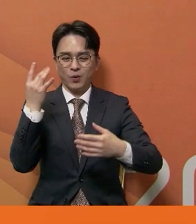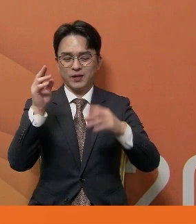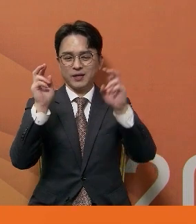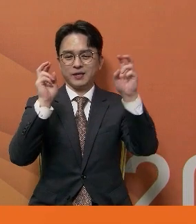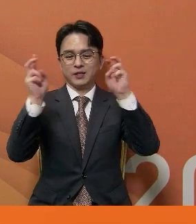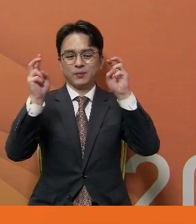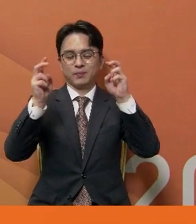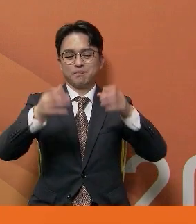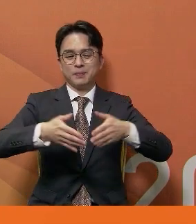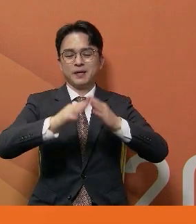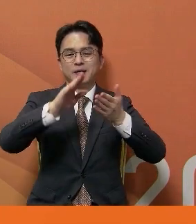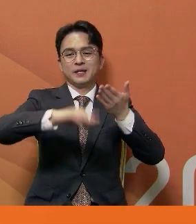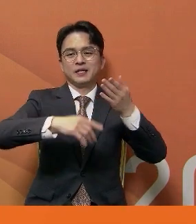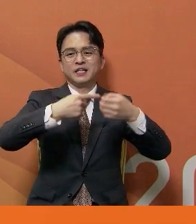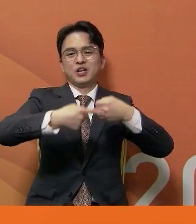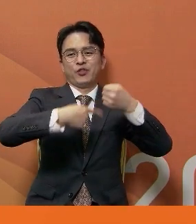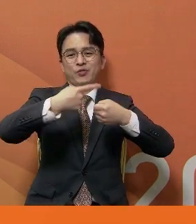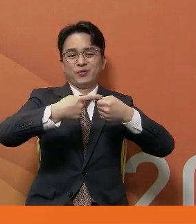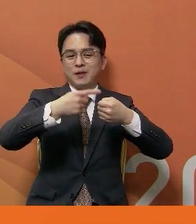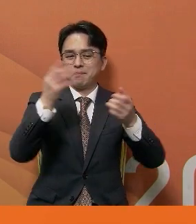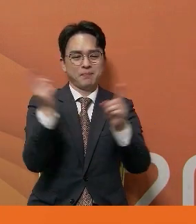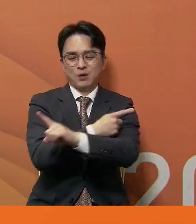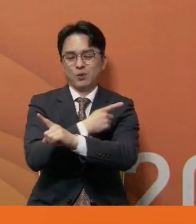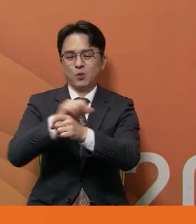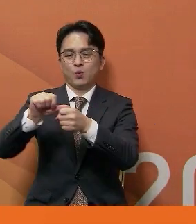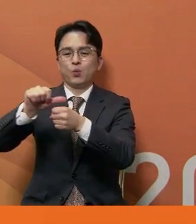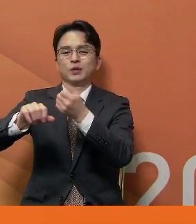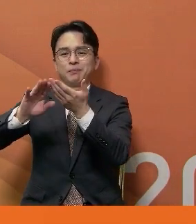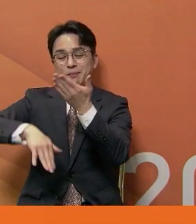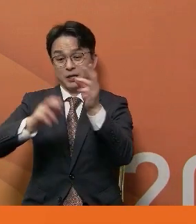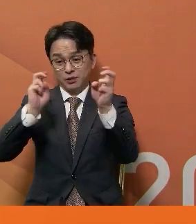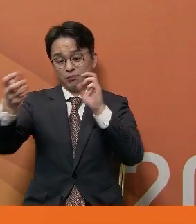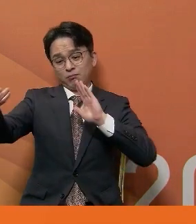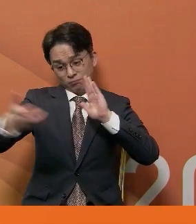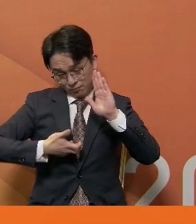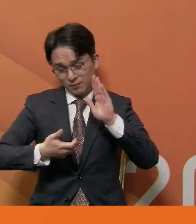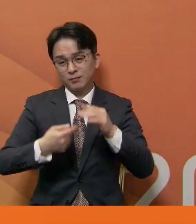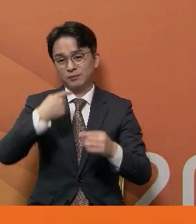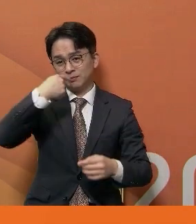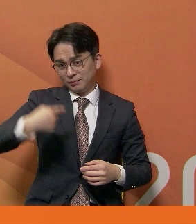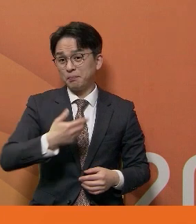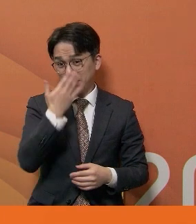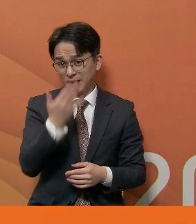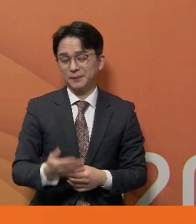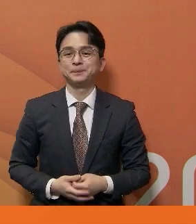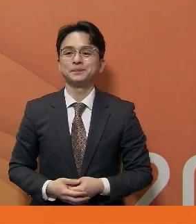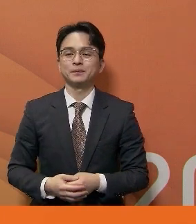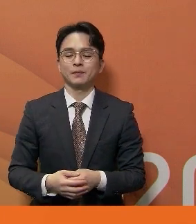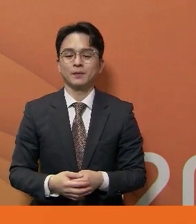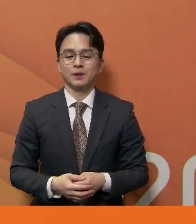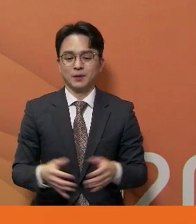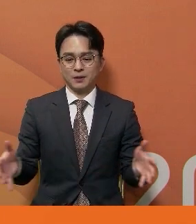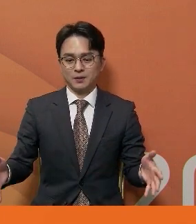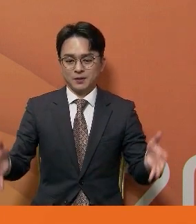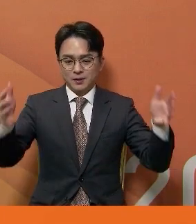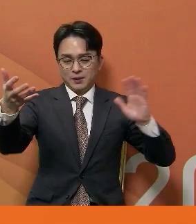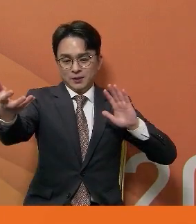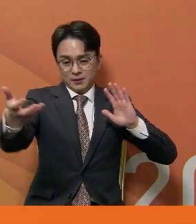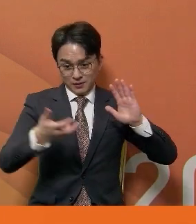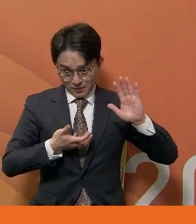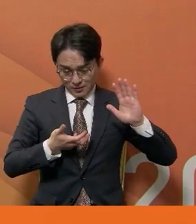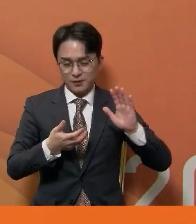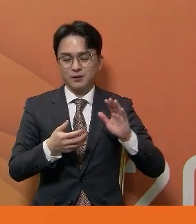주위가 필요합니다 마지막으로 대표이사님과 제작사의 장님이 제작 경험과 관련된 내용인데요